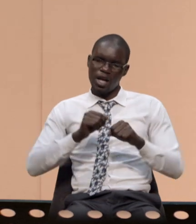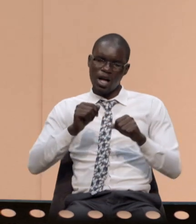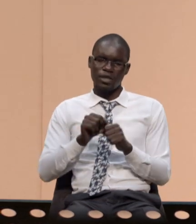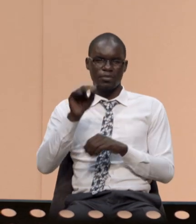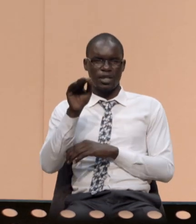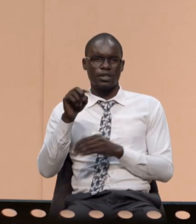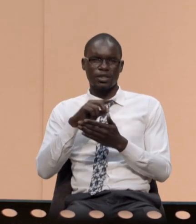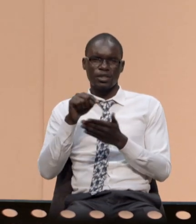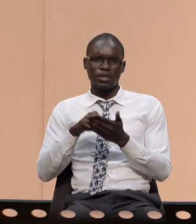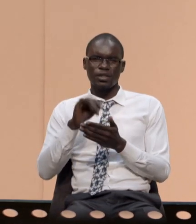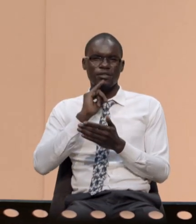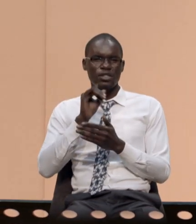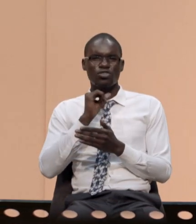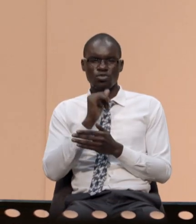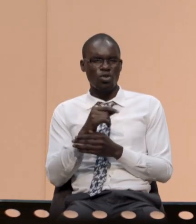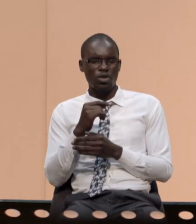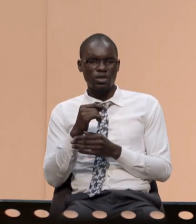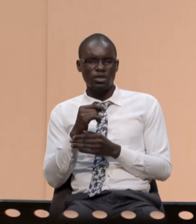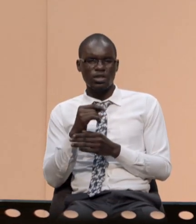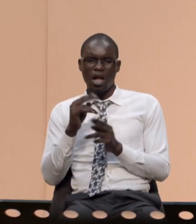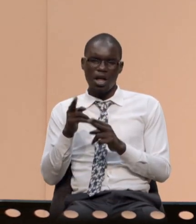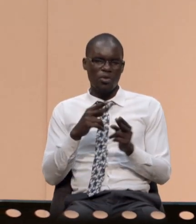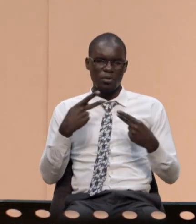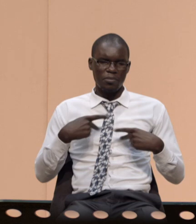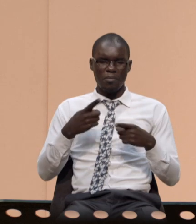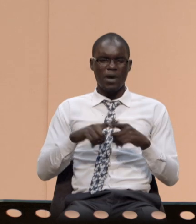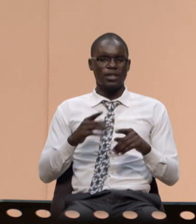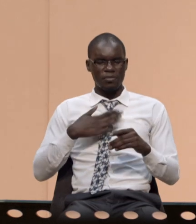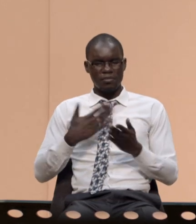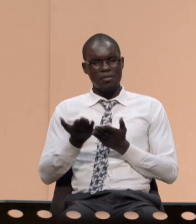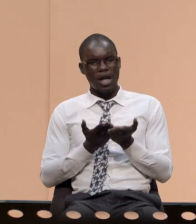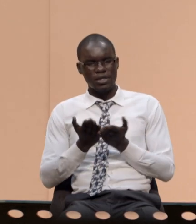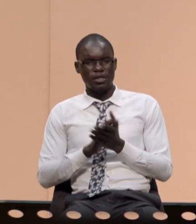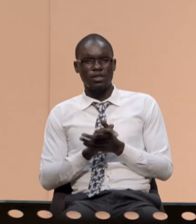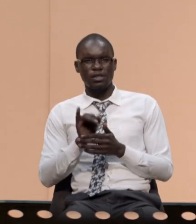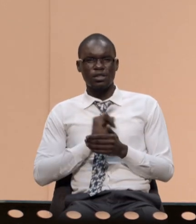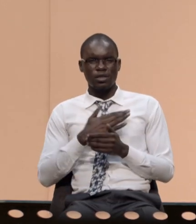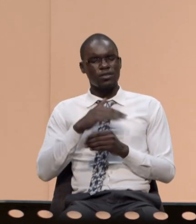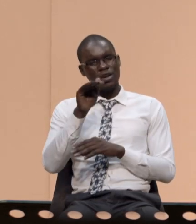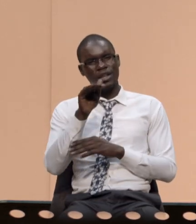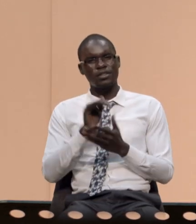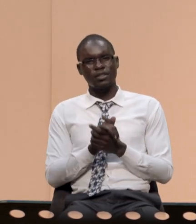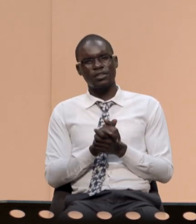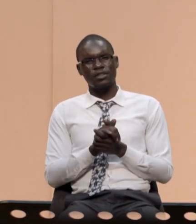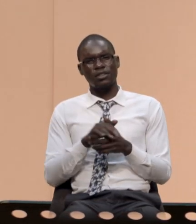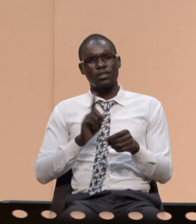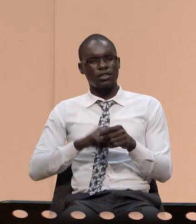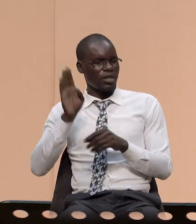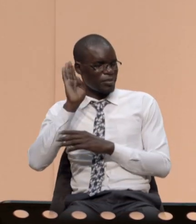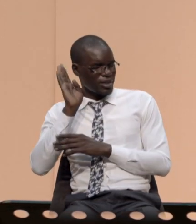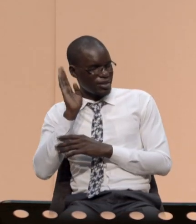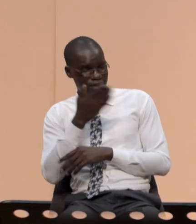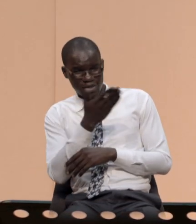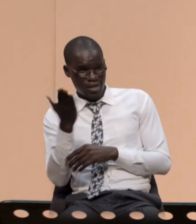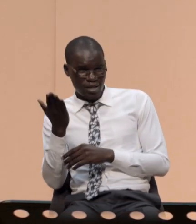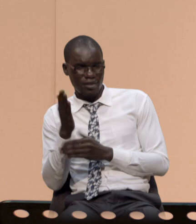anakuambia huyu sio mtu tu, huyu ni mtumishi wangu. Watumishi wa Bwana, nataka niwaulize ya kwamba unaponisikiza pale uliko